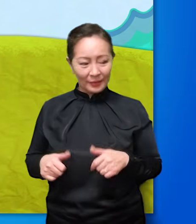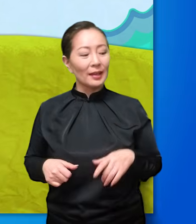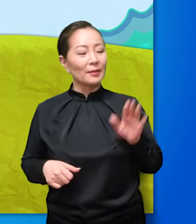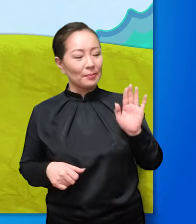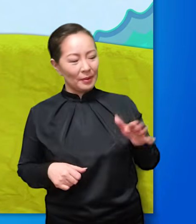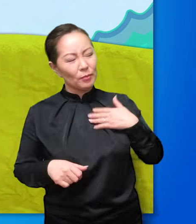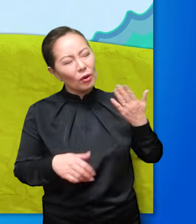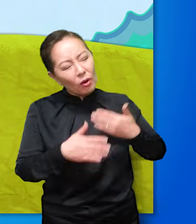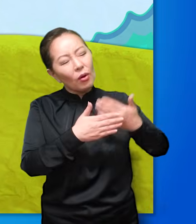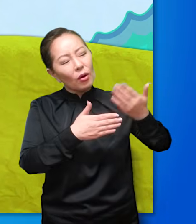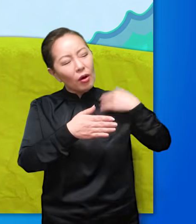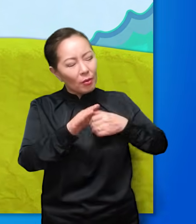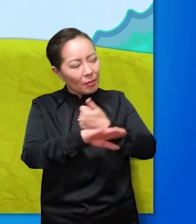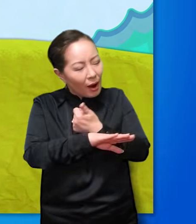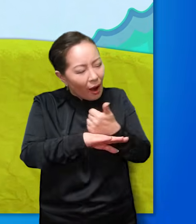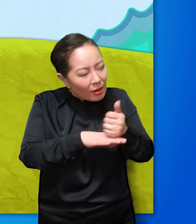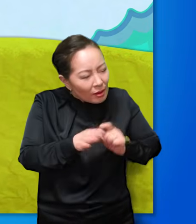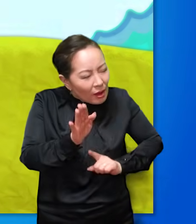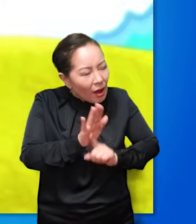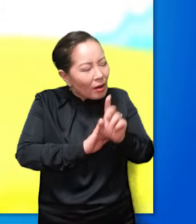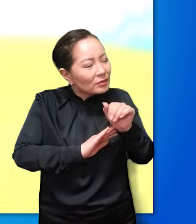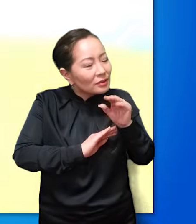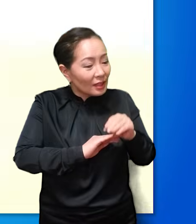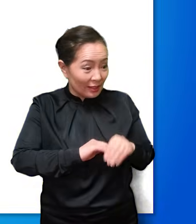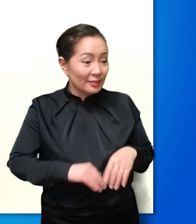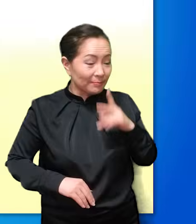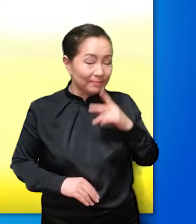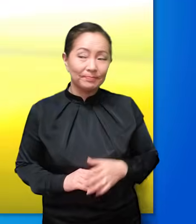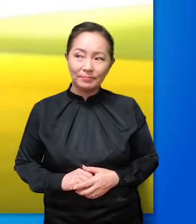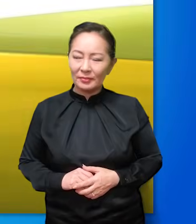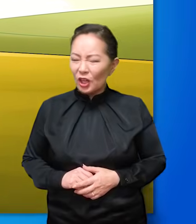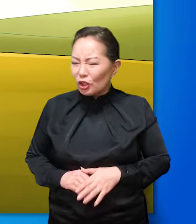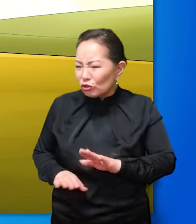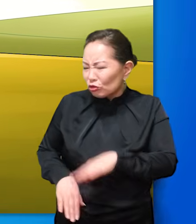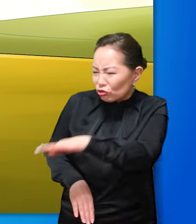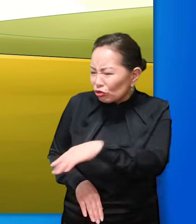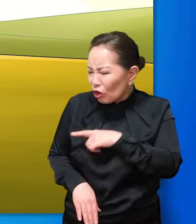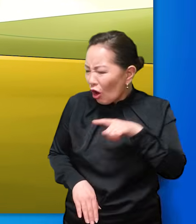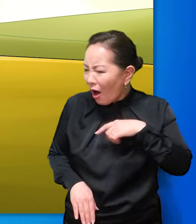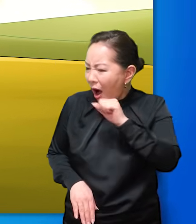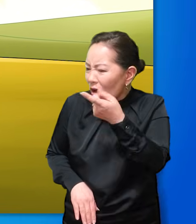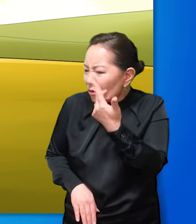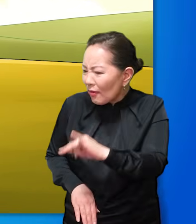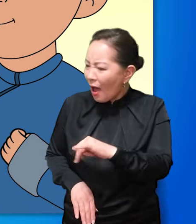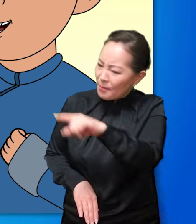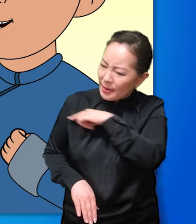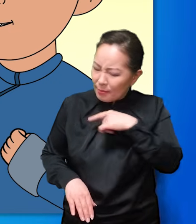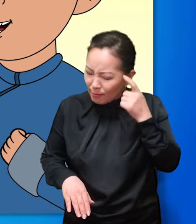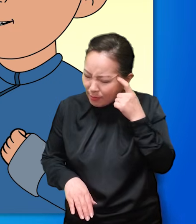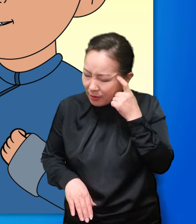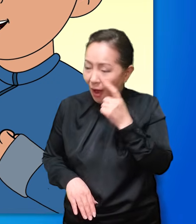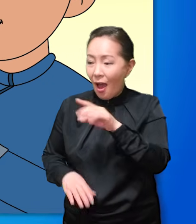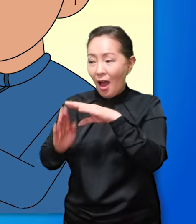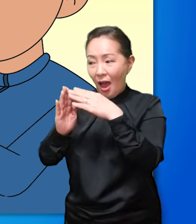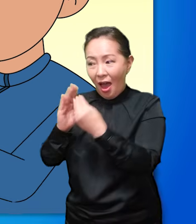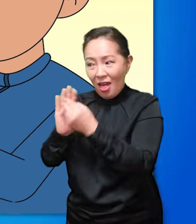За, анх бидний аяллаа түүх ингэж эхэлсэн юм да. За тэгвэл 10 минь би ингэж бодож байна. Айл